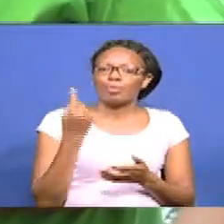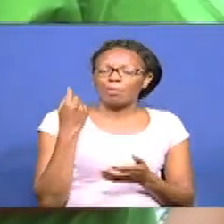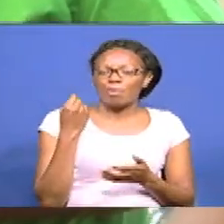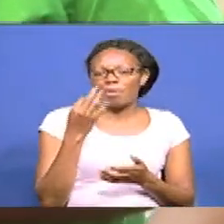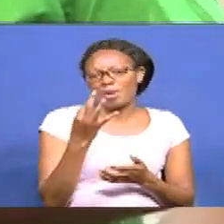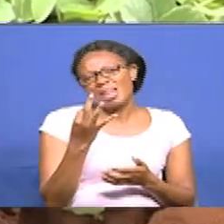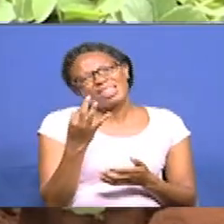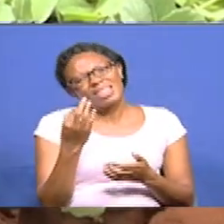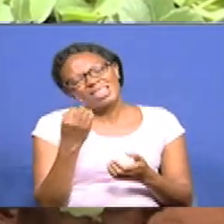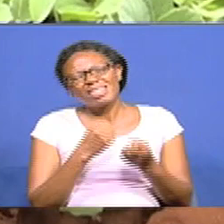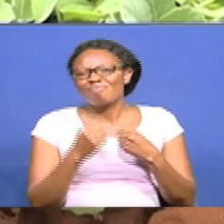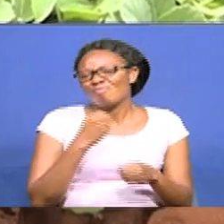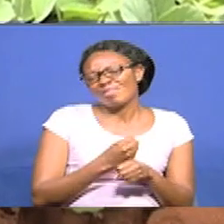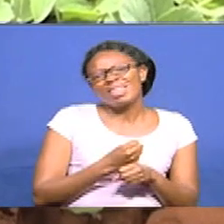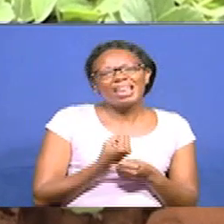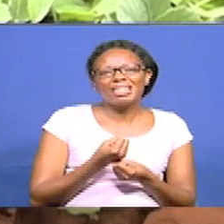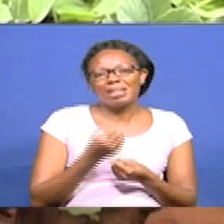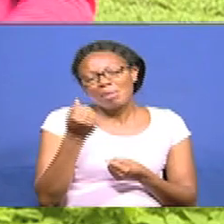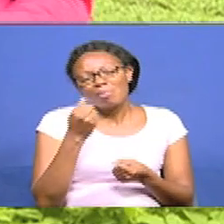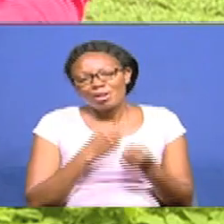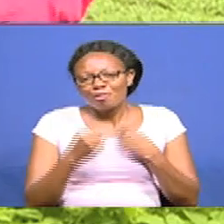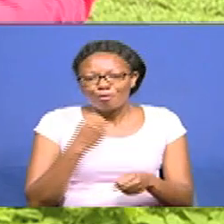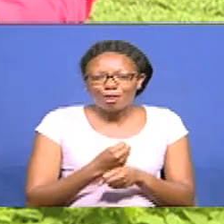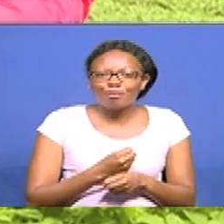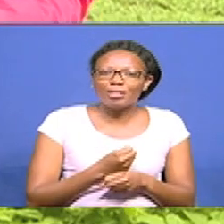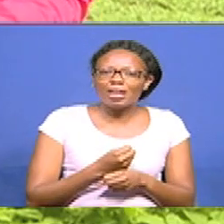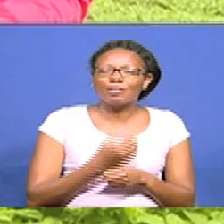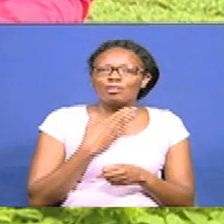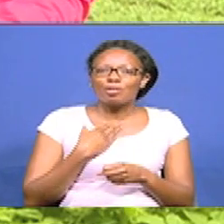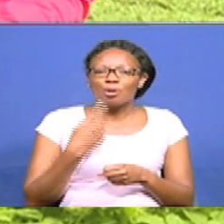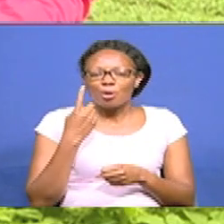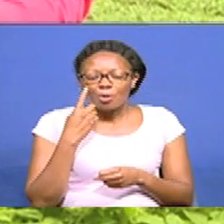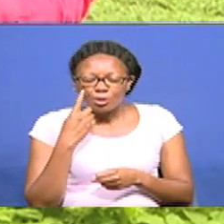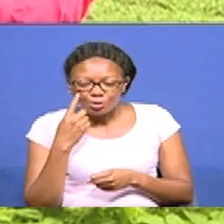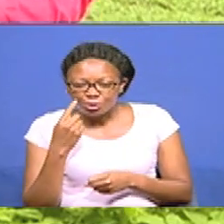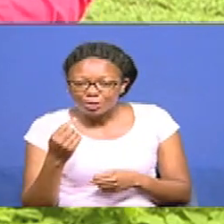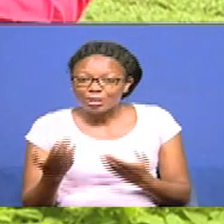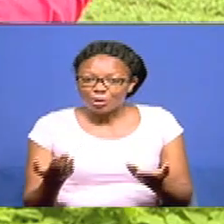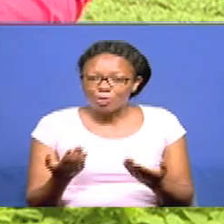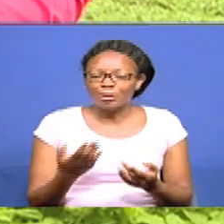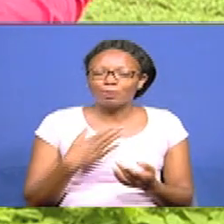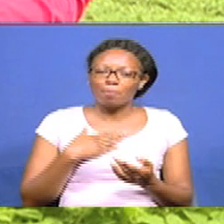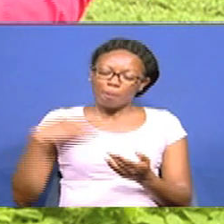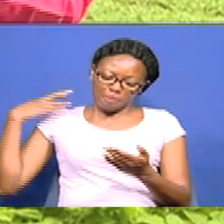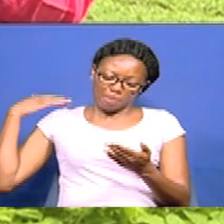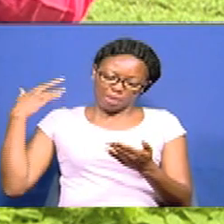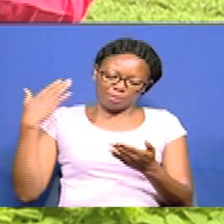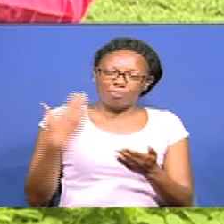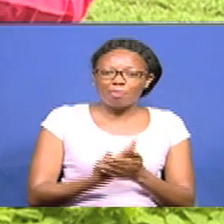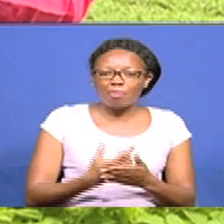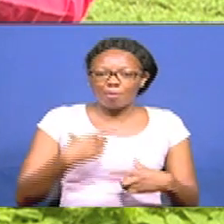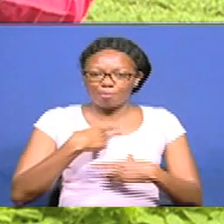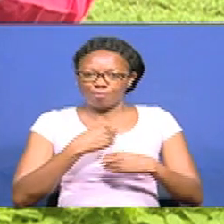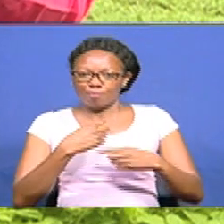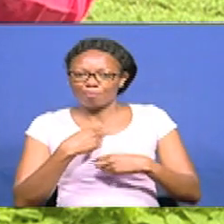ijayo, haya ndiyo wangependa kutimiza. Kutoka wakati nilianza, niko na desire moja. Hii